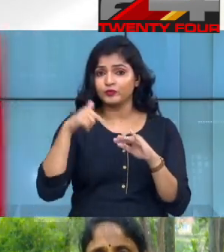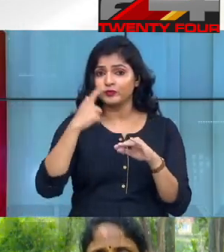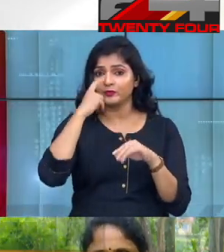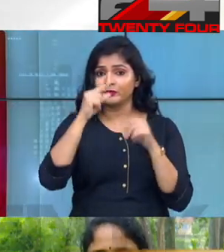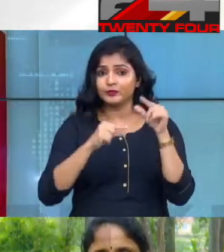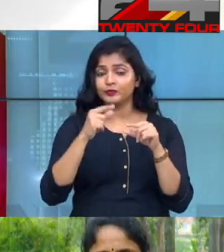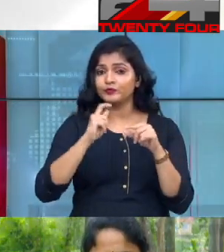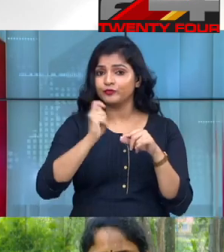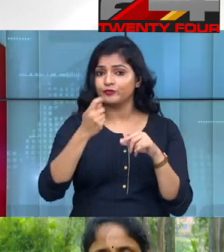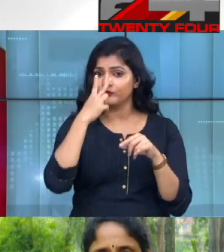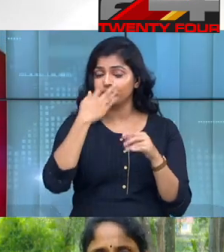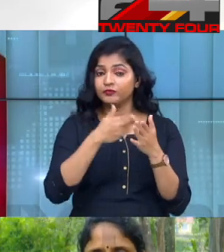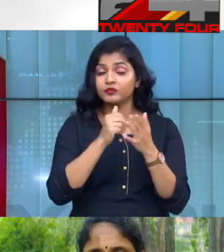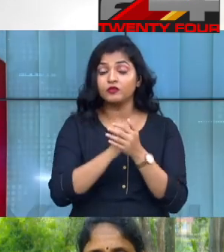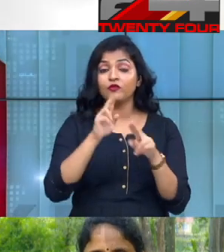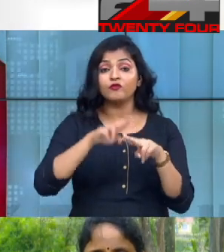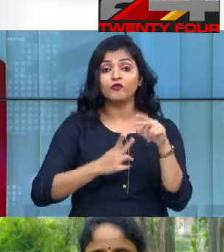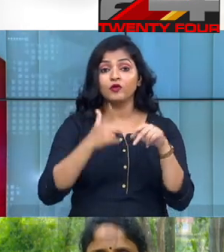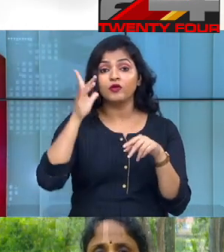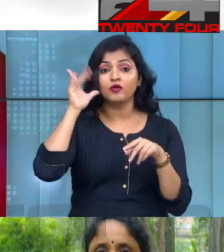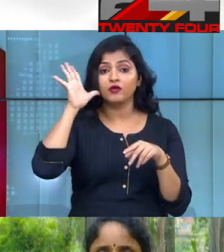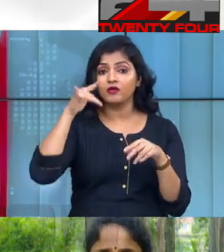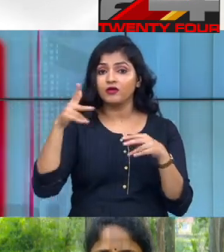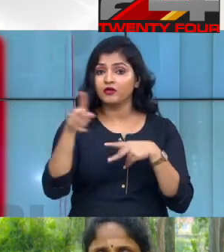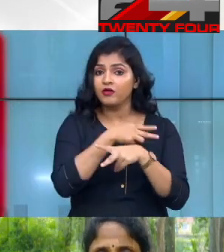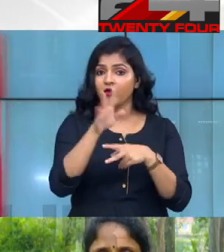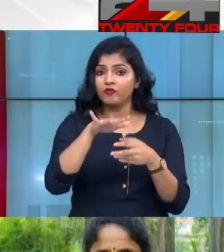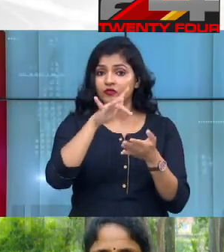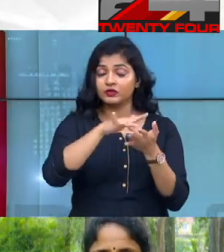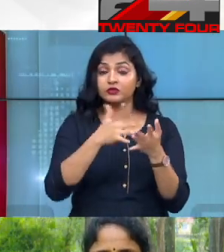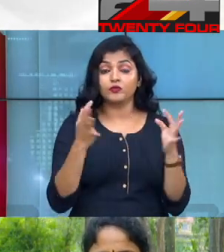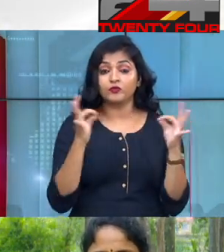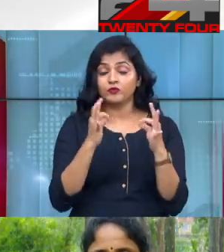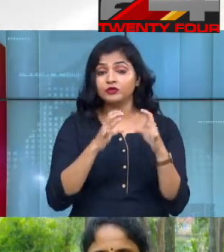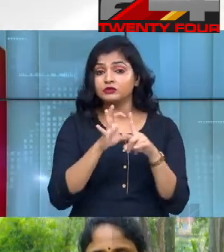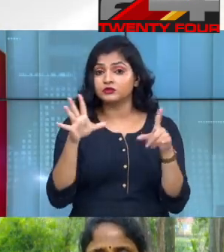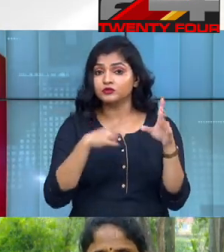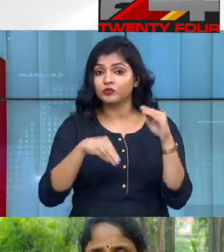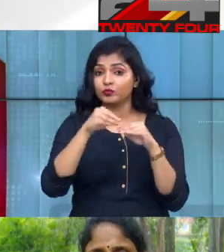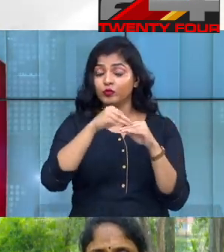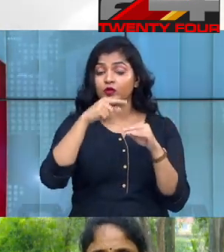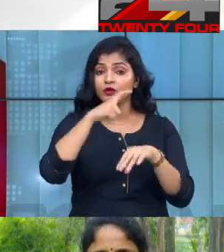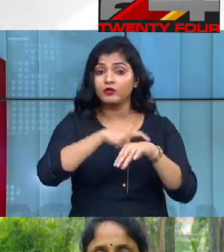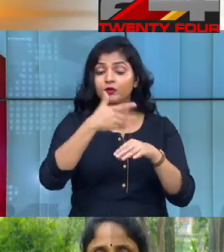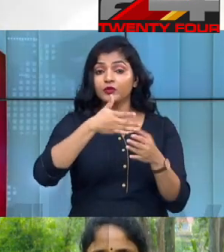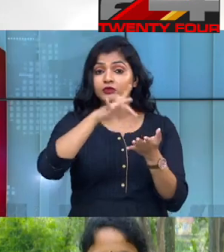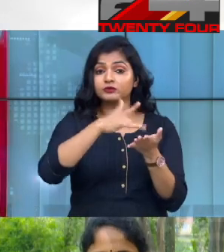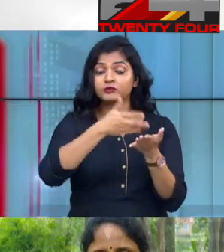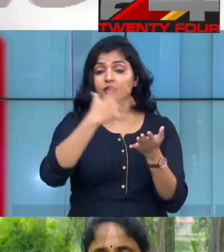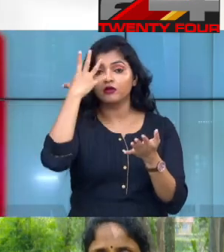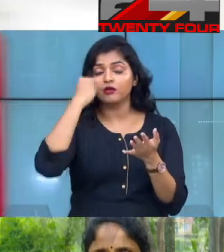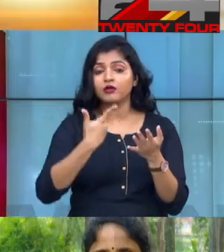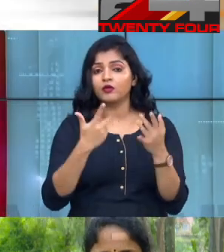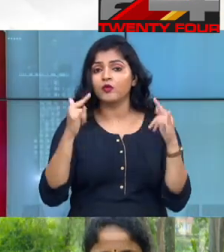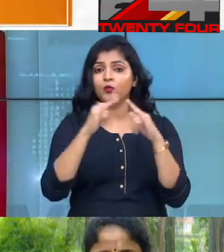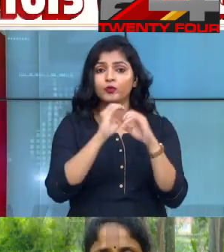കാട്ടാന ഉൾപ്പെടെ സ്ഥിരം പോകുന്ന ഒരു സ്ഥലം കൂടിയാണ്. അത്രയും പേടിക്കേണ്ട ഒരു സ്ഥലത്താണ് ഇവർ രാത്രി യാതൊരു സുരക്ഷയുമില്ലാതെ കഴിഞ്ഞത്. ഇന്ന് രാവിലെ